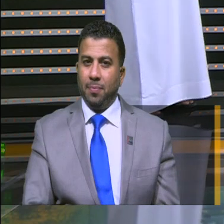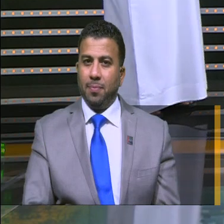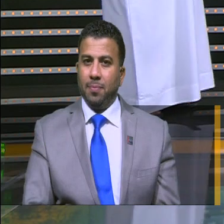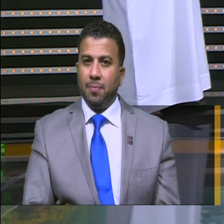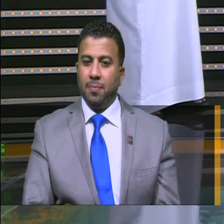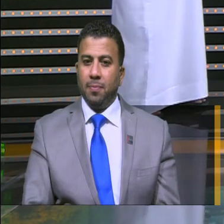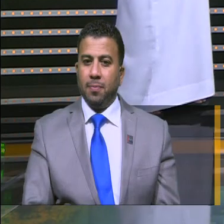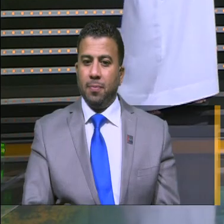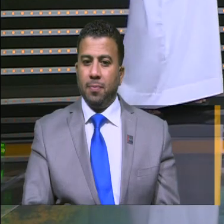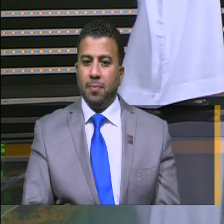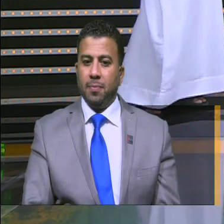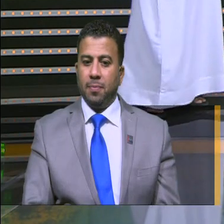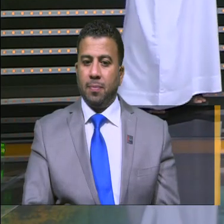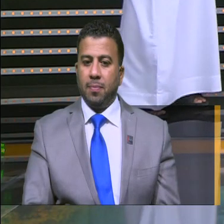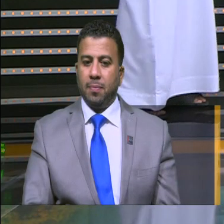الشارقة.